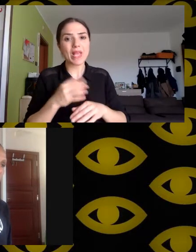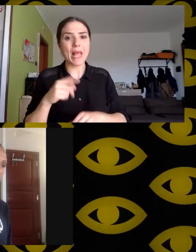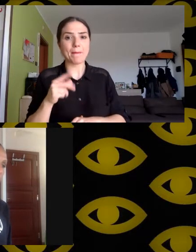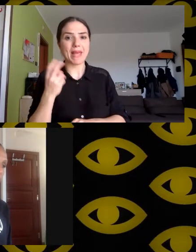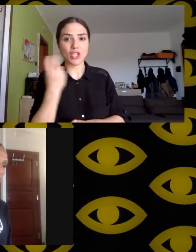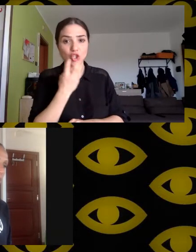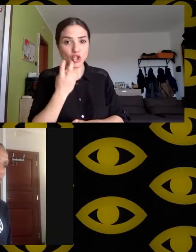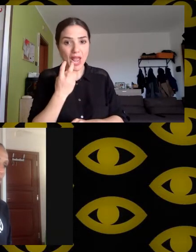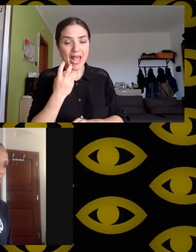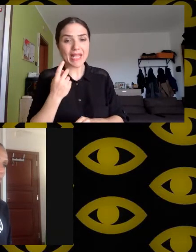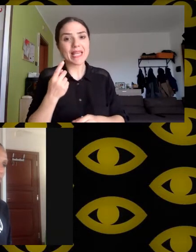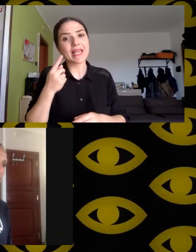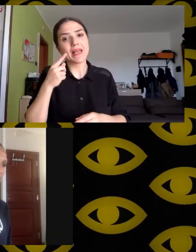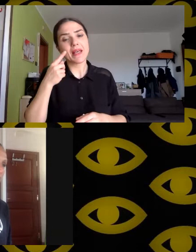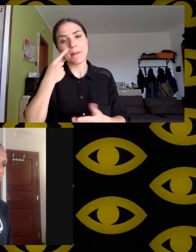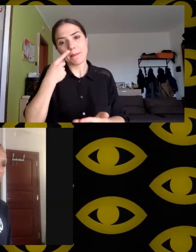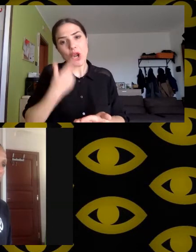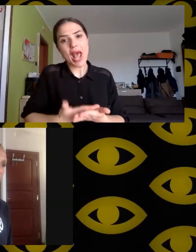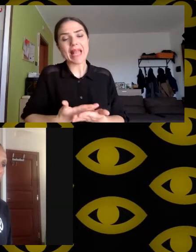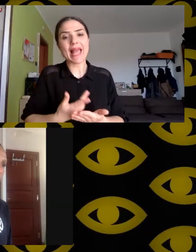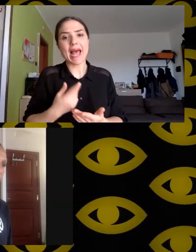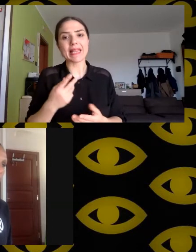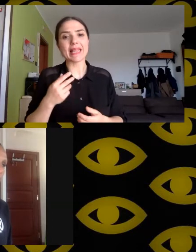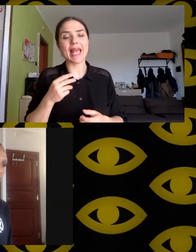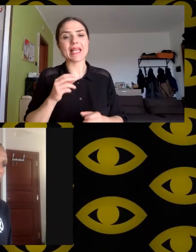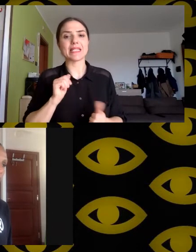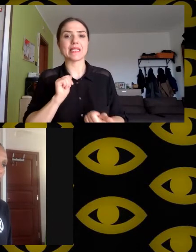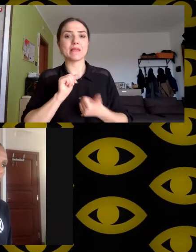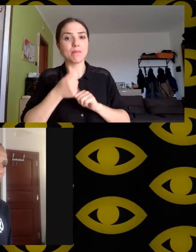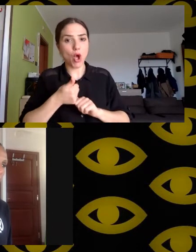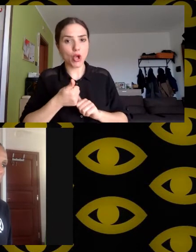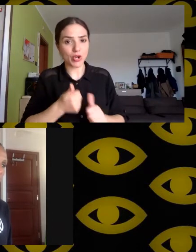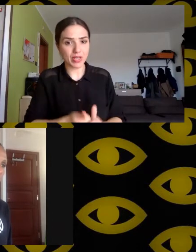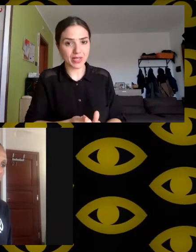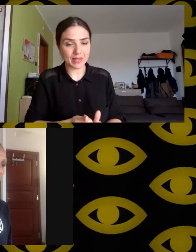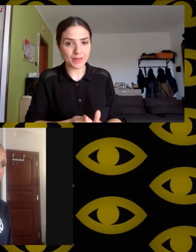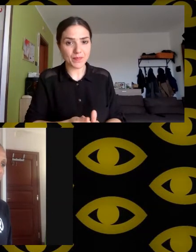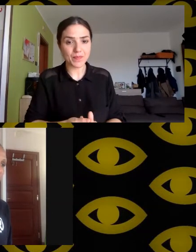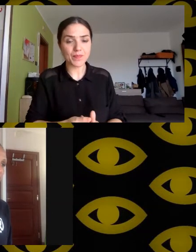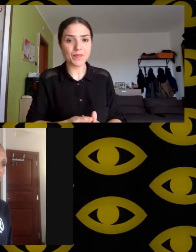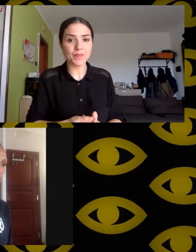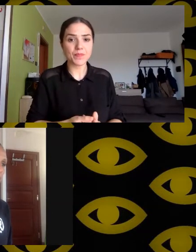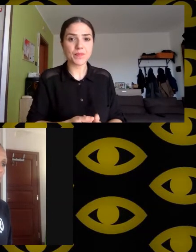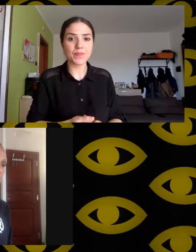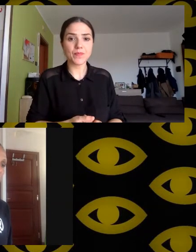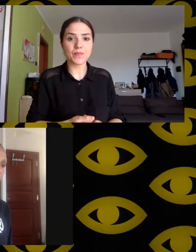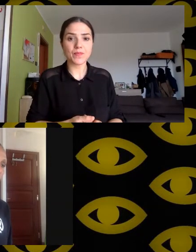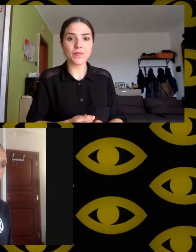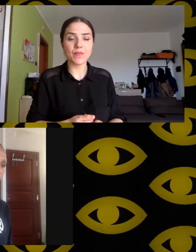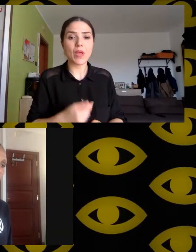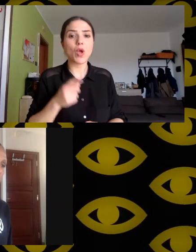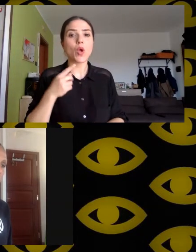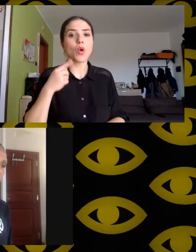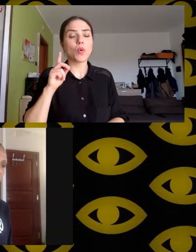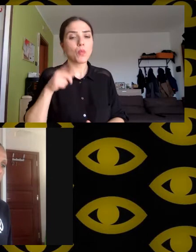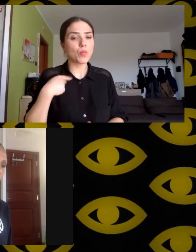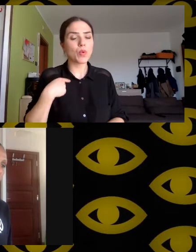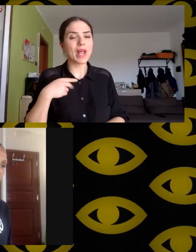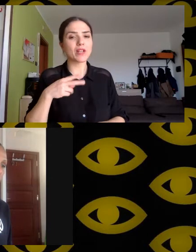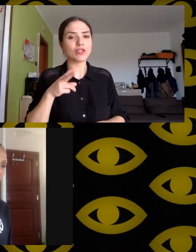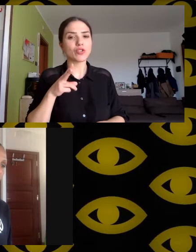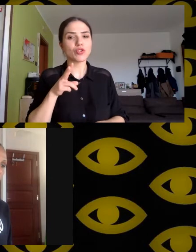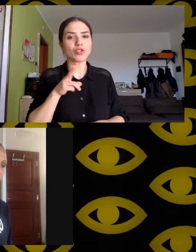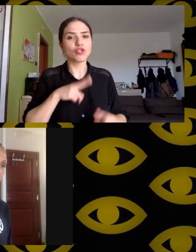competenze nelle scienze motorie, non improvvisate, e mi sto impegnando a ampliare a livello universitario quello che si chiama